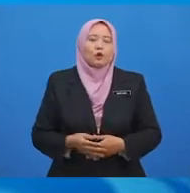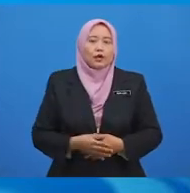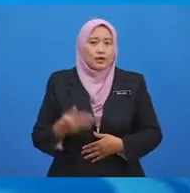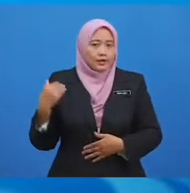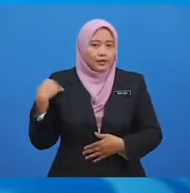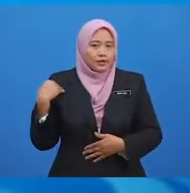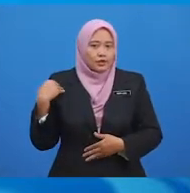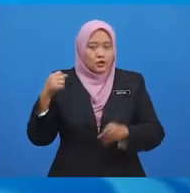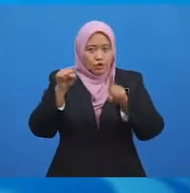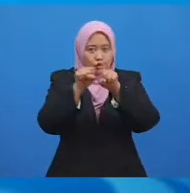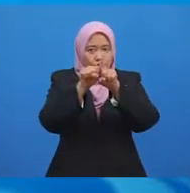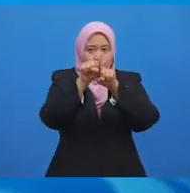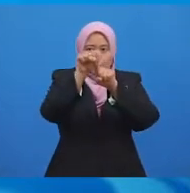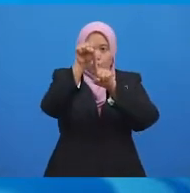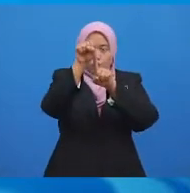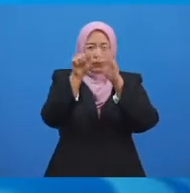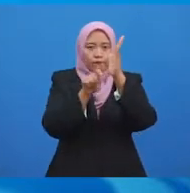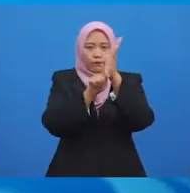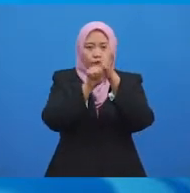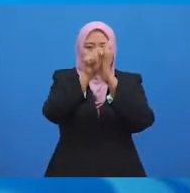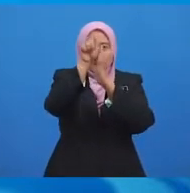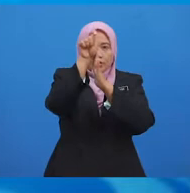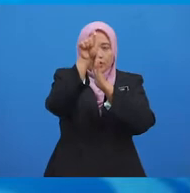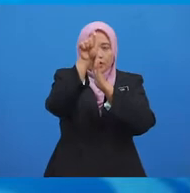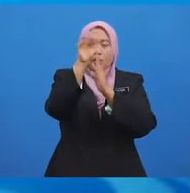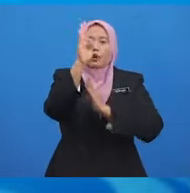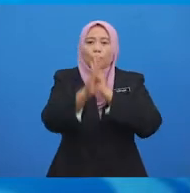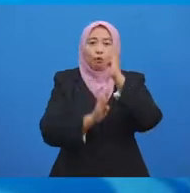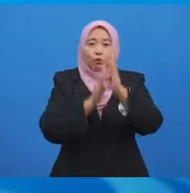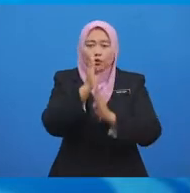dan menyebabkan bumi menjadi panas.